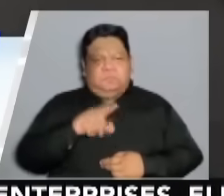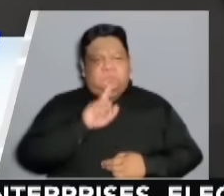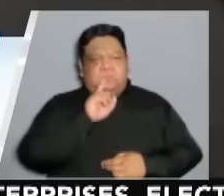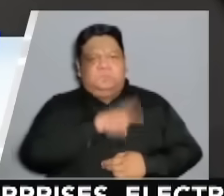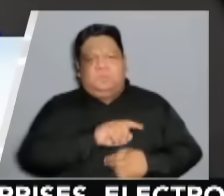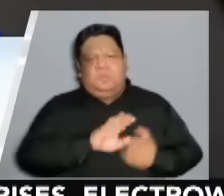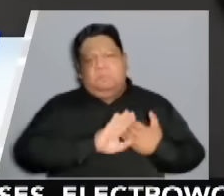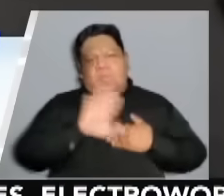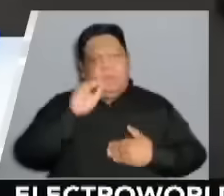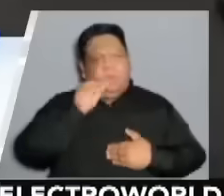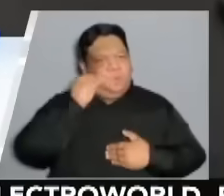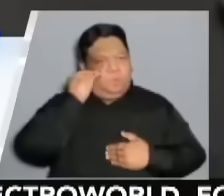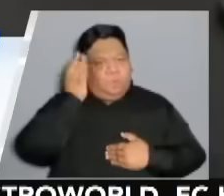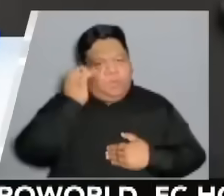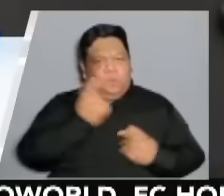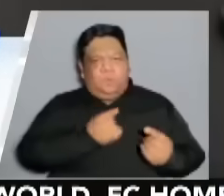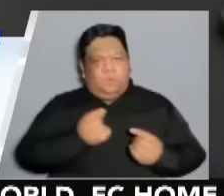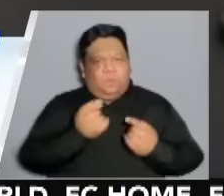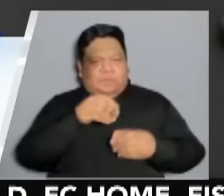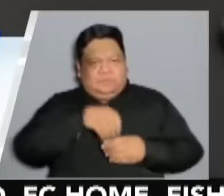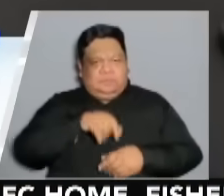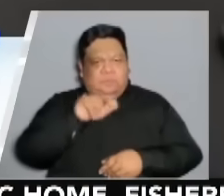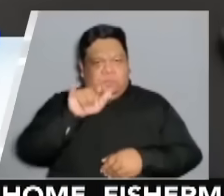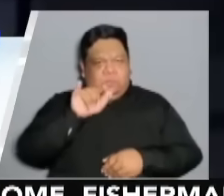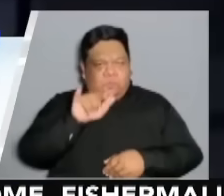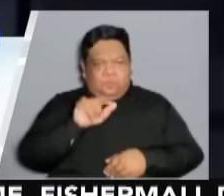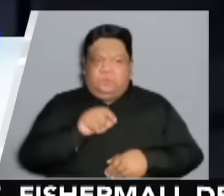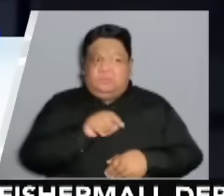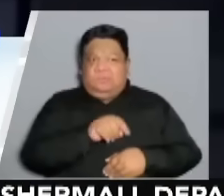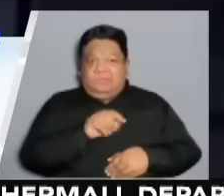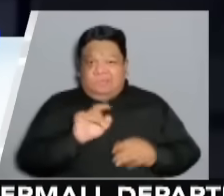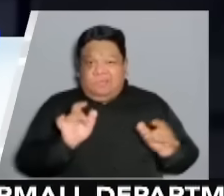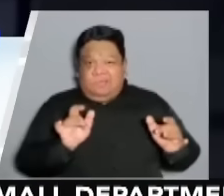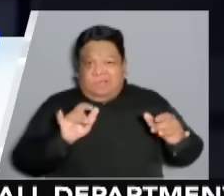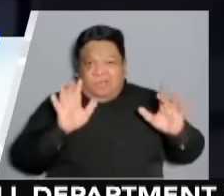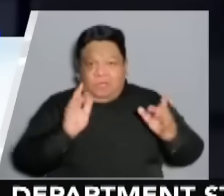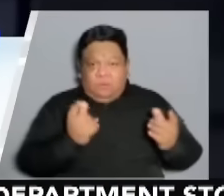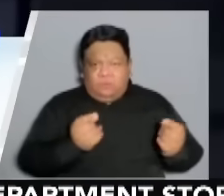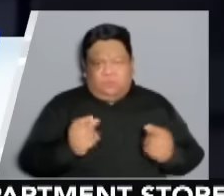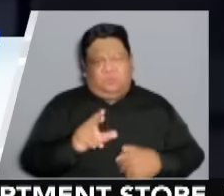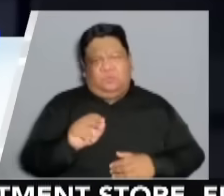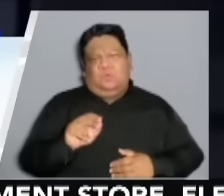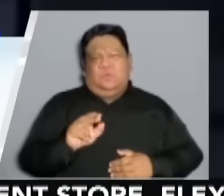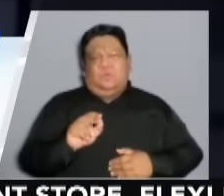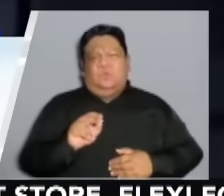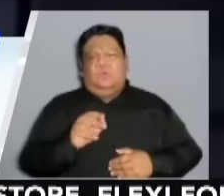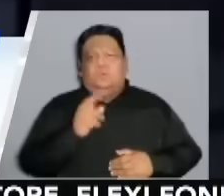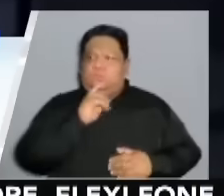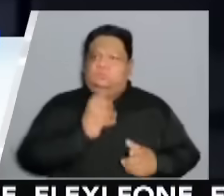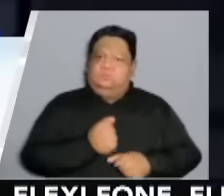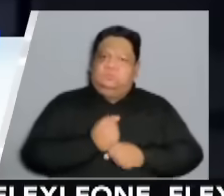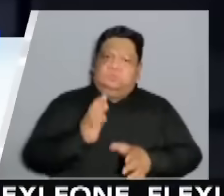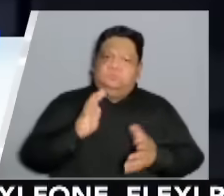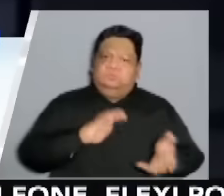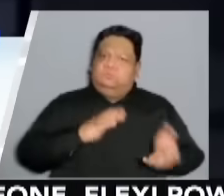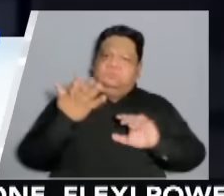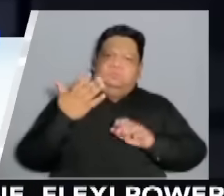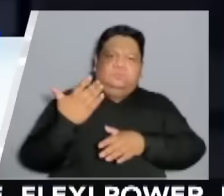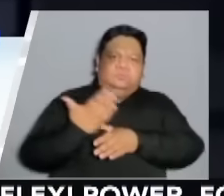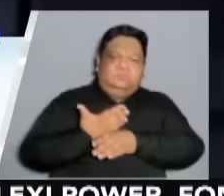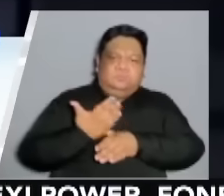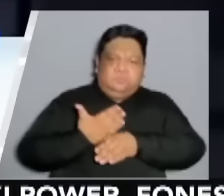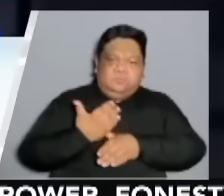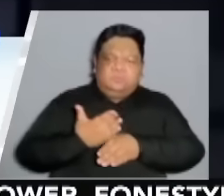ating paliparan. It wasn't minor thing na ginawa po niya because she really caused a major disturbance and became